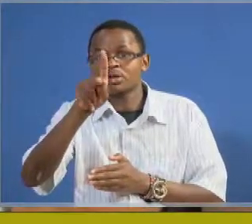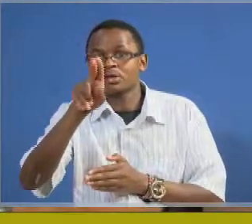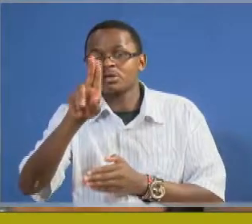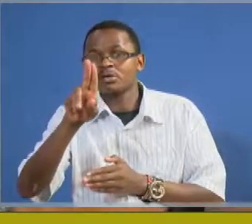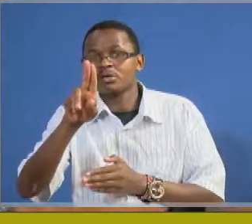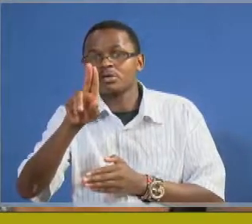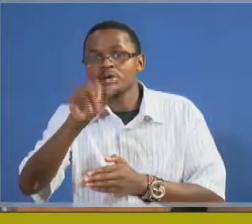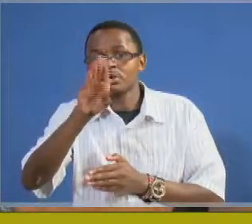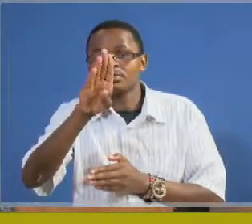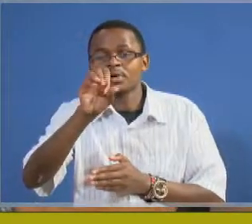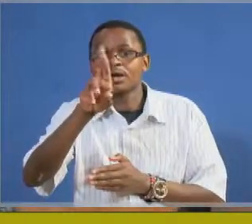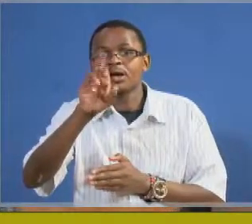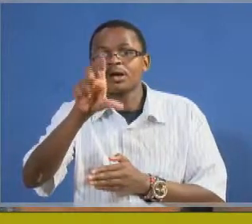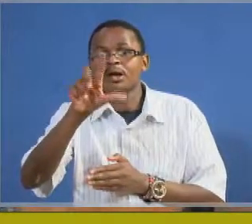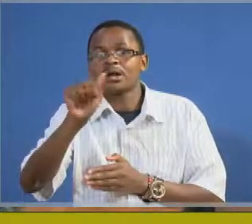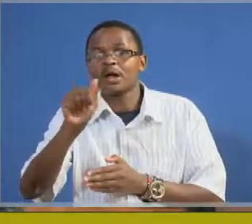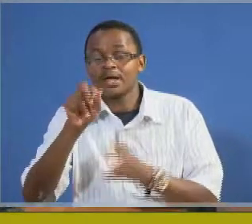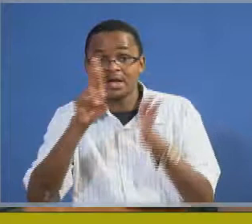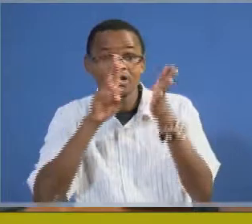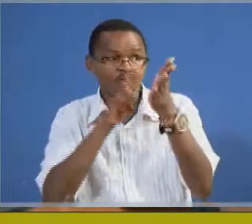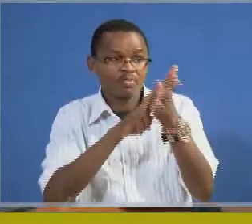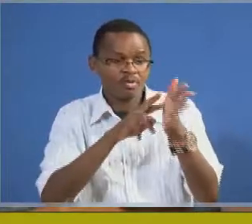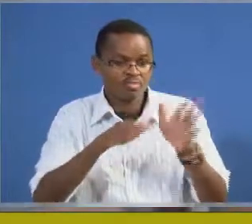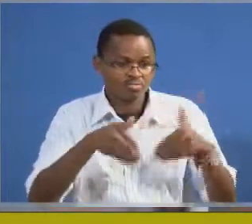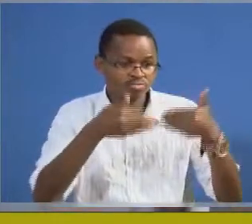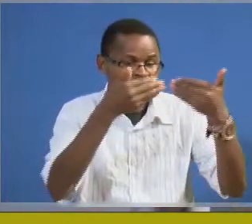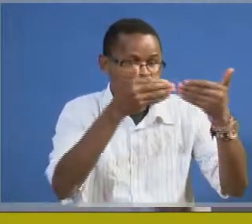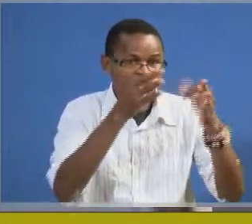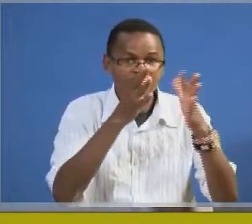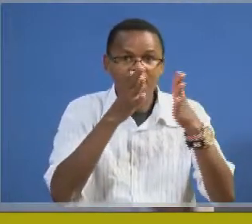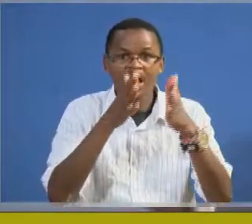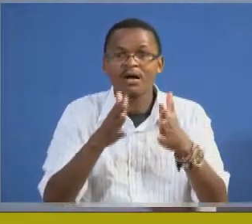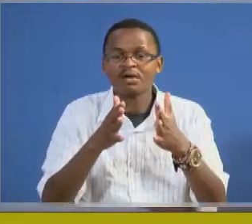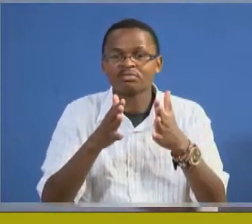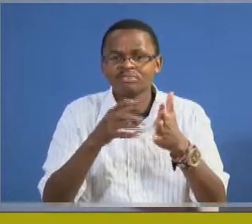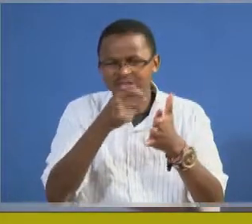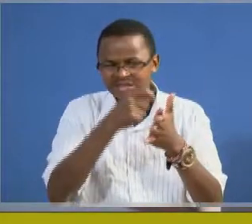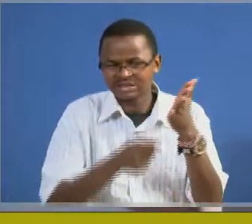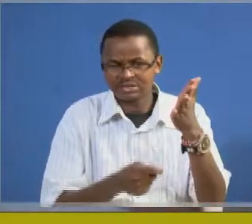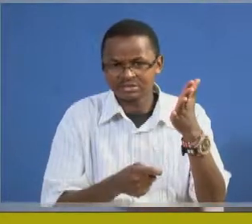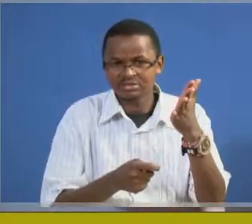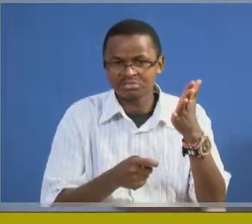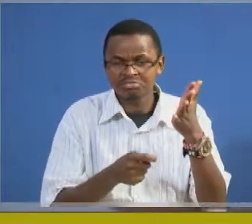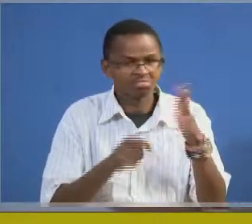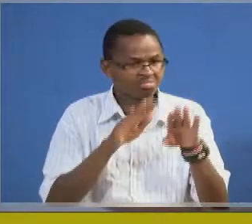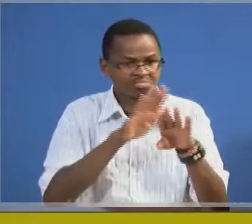Amina Abdalla kama wajumbe. Katika ripoti hiyo iliyowasilishwa, jaji Ojwang anashutumiwa kuwa na mienendo